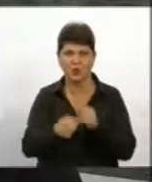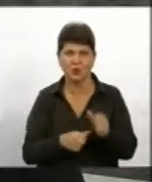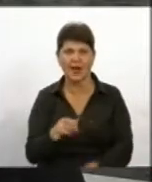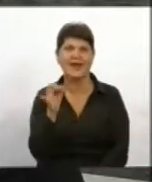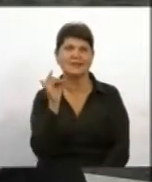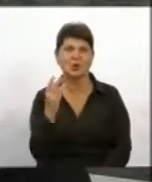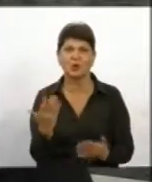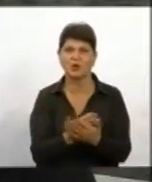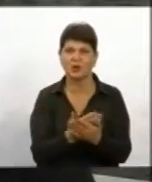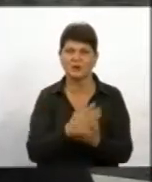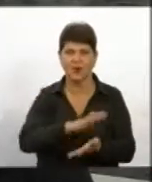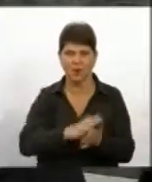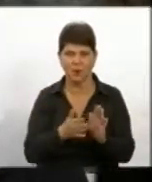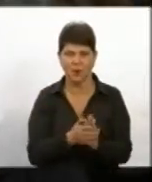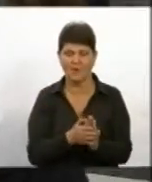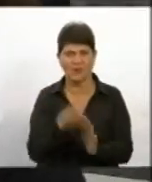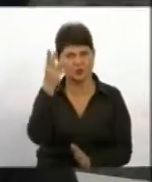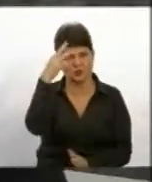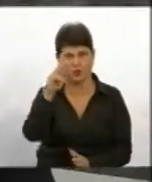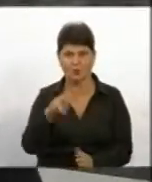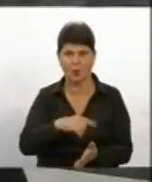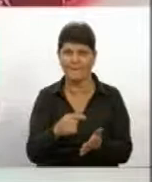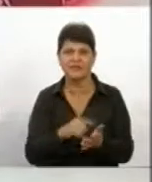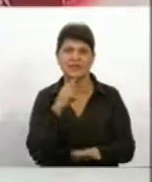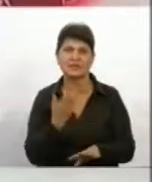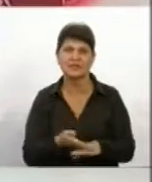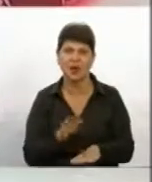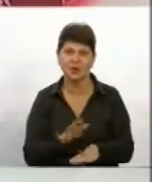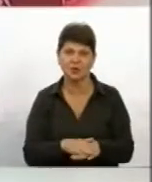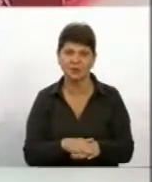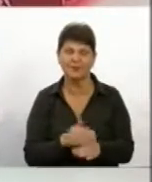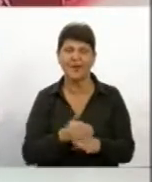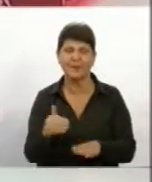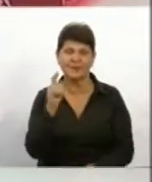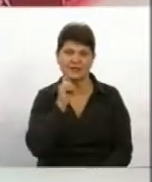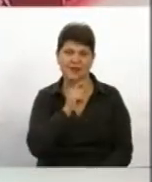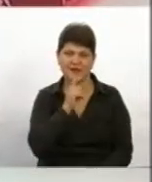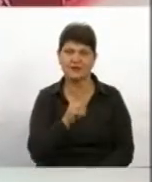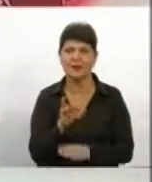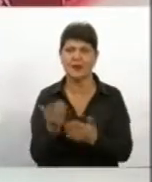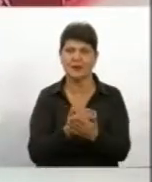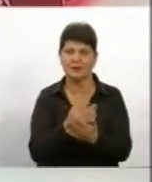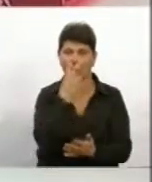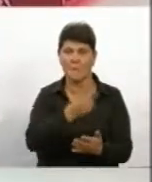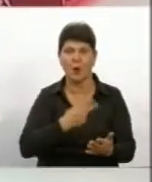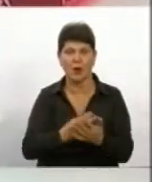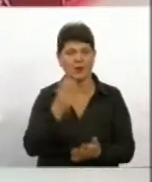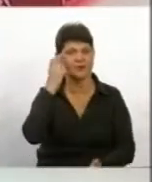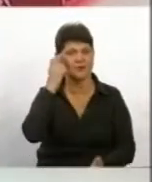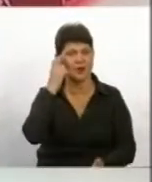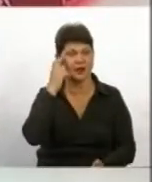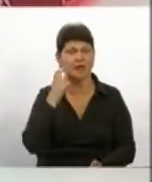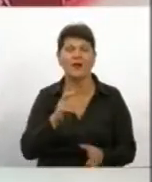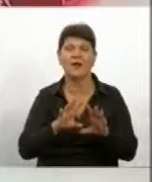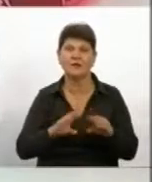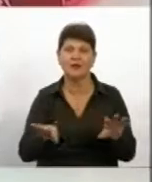кіно, тим більше в умовах сучасного міста, дуже складно. Після Вінниці стрічку покажуть у Києві. Наразі це вся